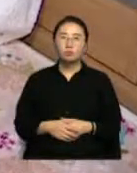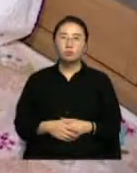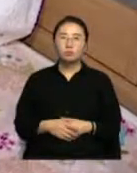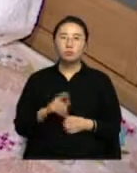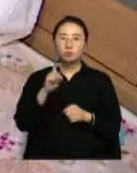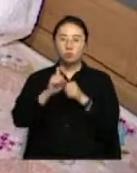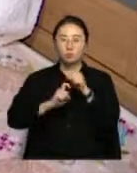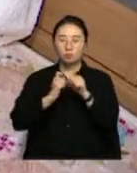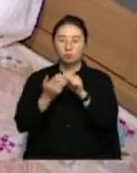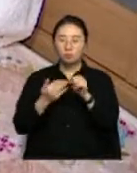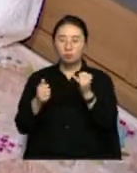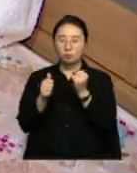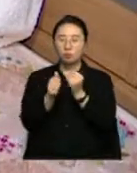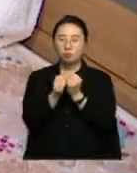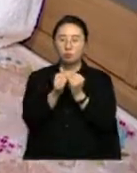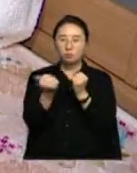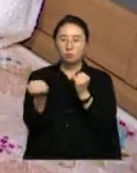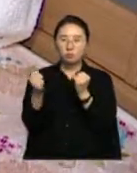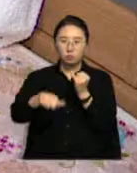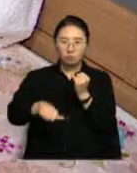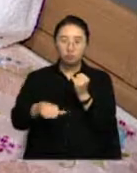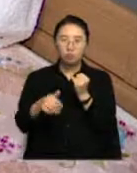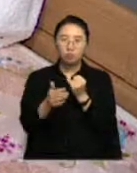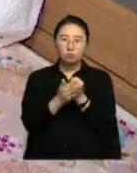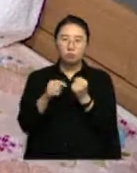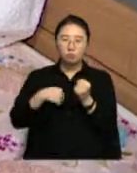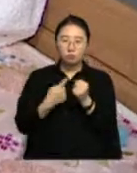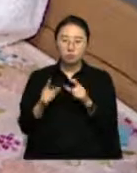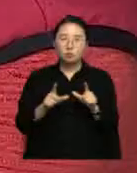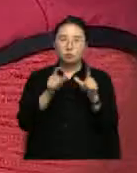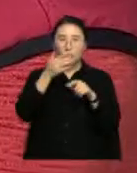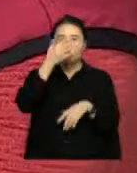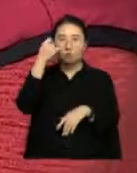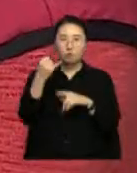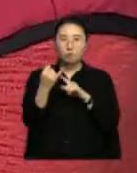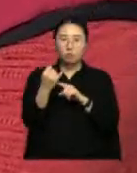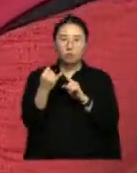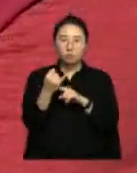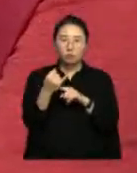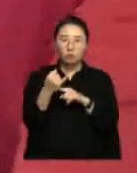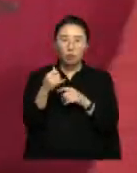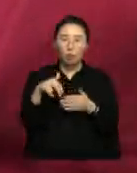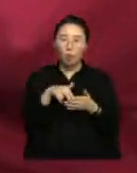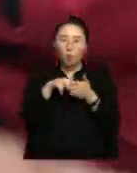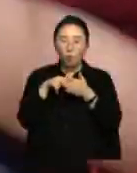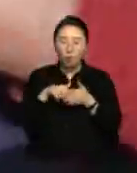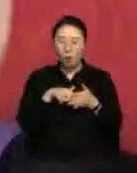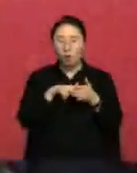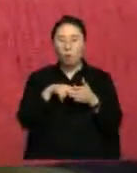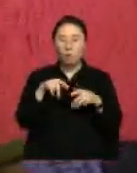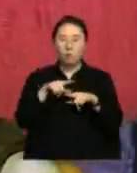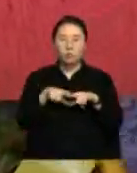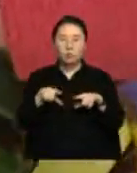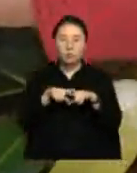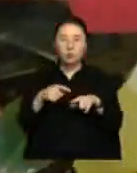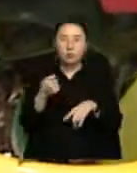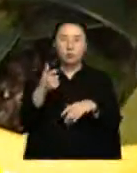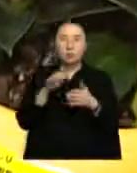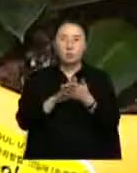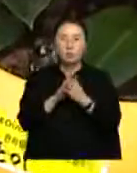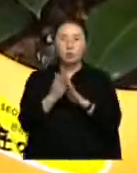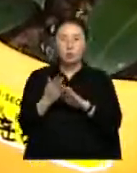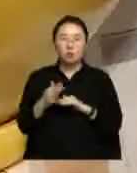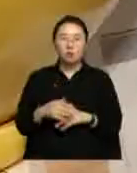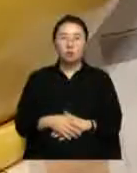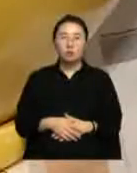10년 전 남편과 사별하고 홀로 지내고 있는 진영순 할머니. 적적했던 할머니의 일상에 작은 변화가